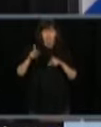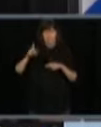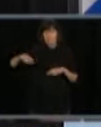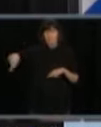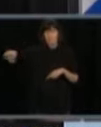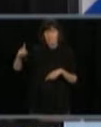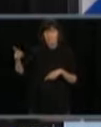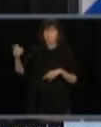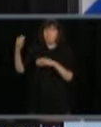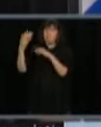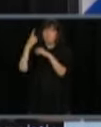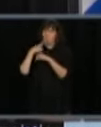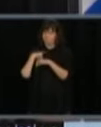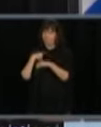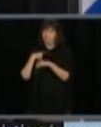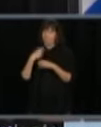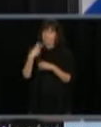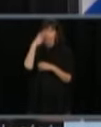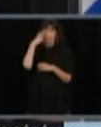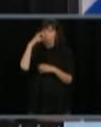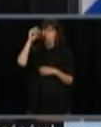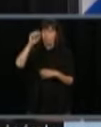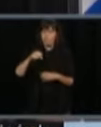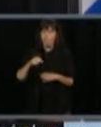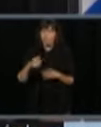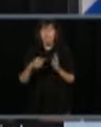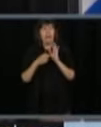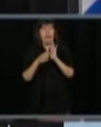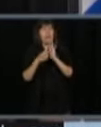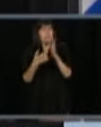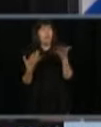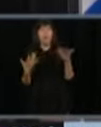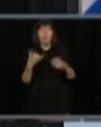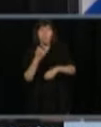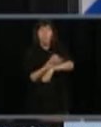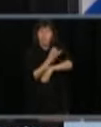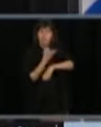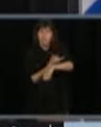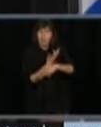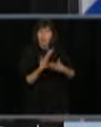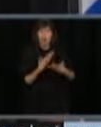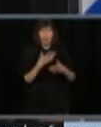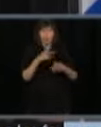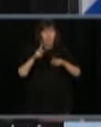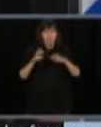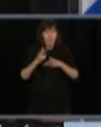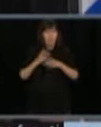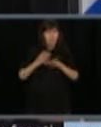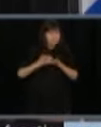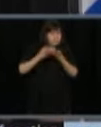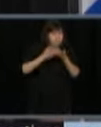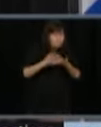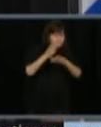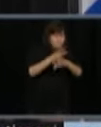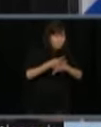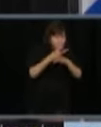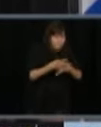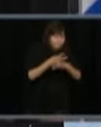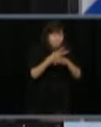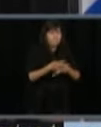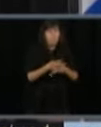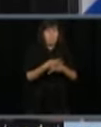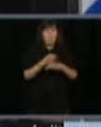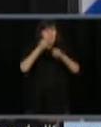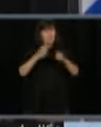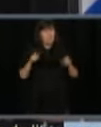une infirmière, un soignant, une soignante peut, malgré le matériel, transmettre